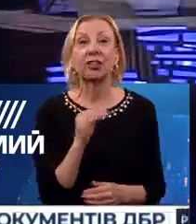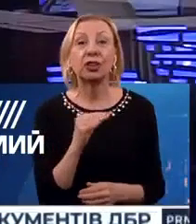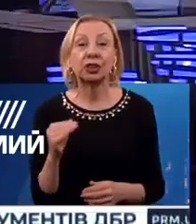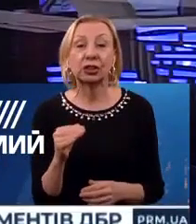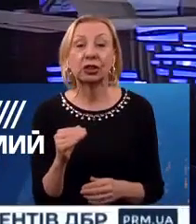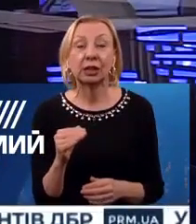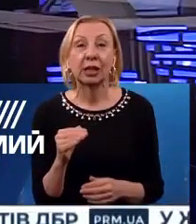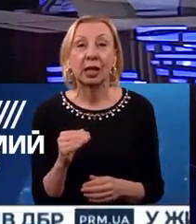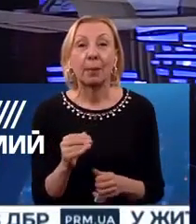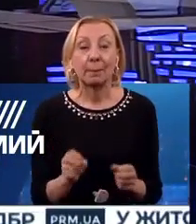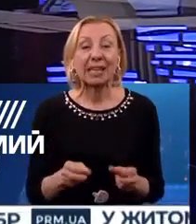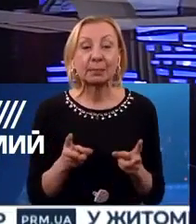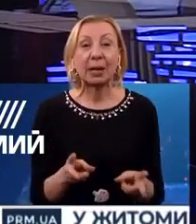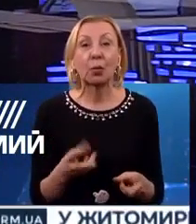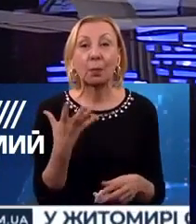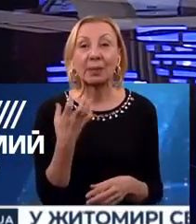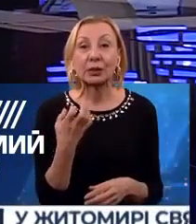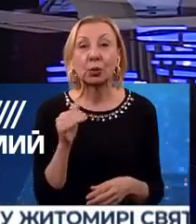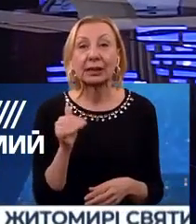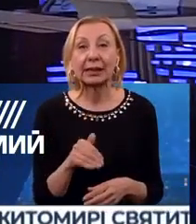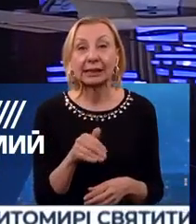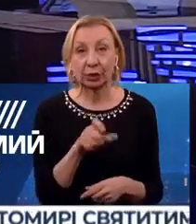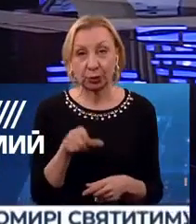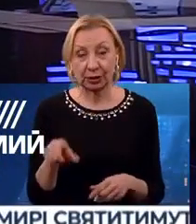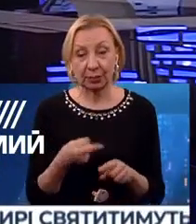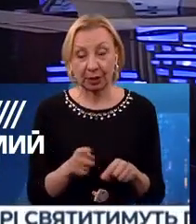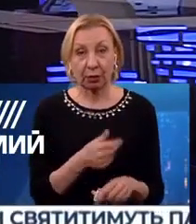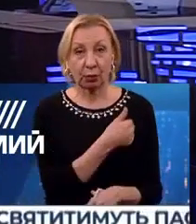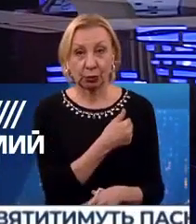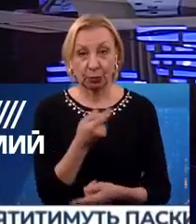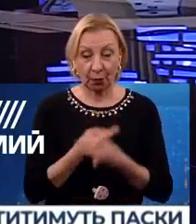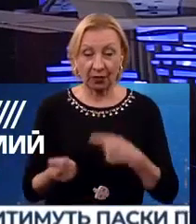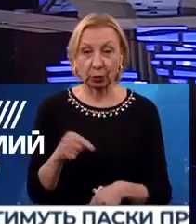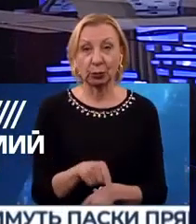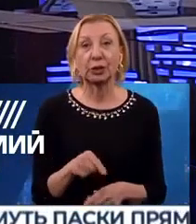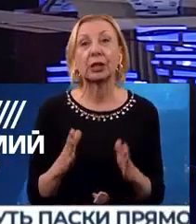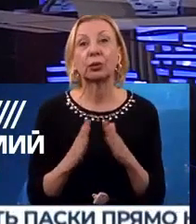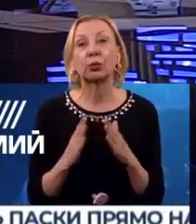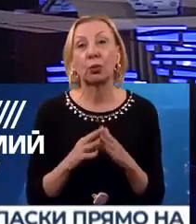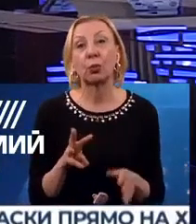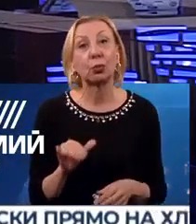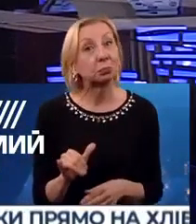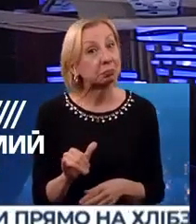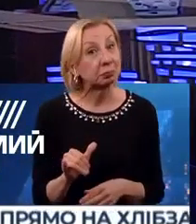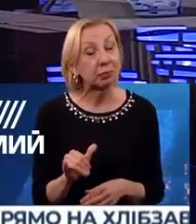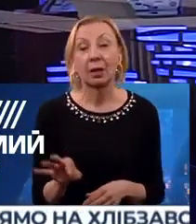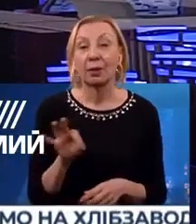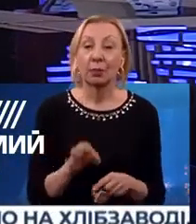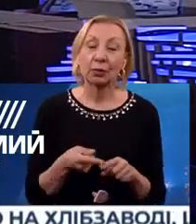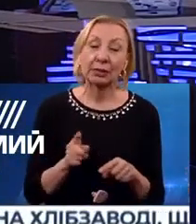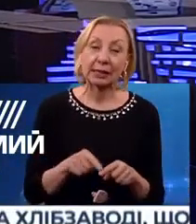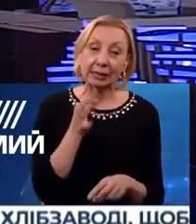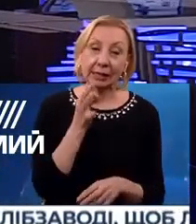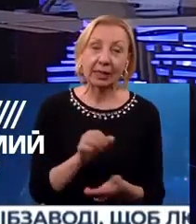500 тисяч осіб, які виявили бажання повернутися додому». Отака парадоксальна думка. Про це